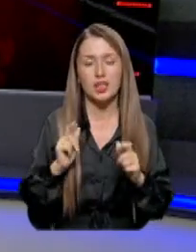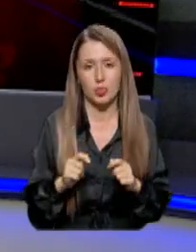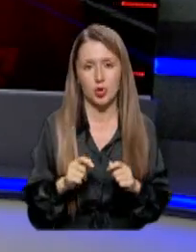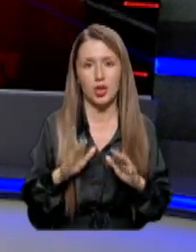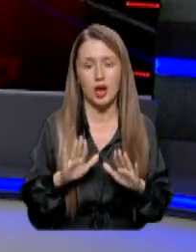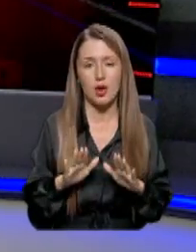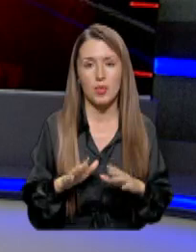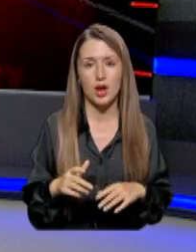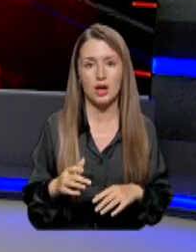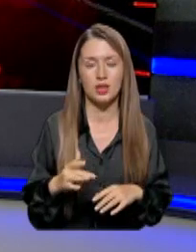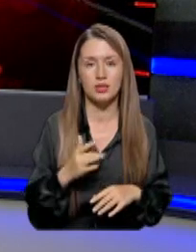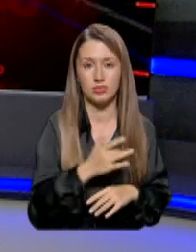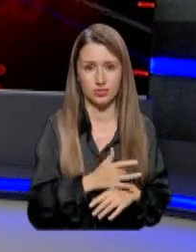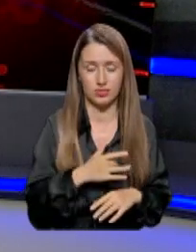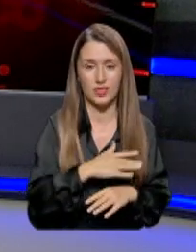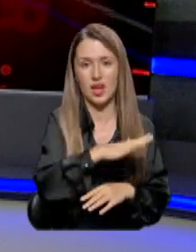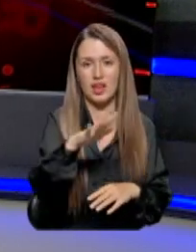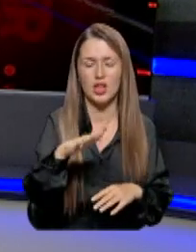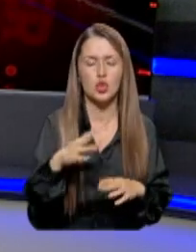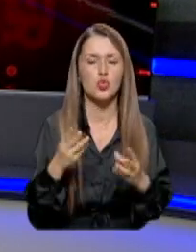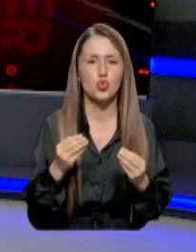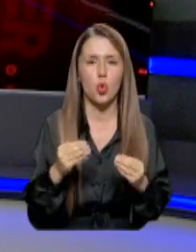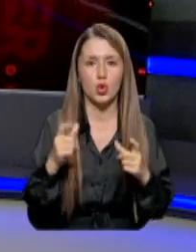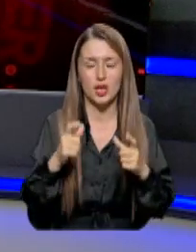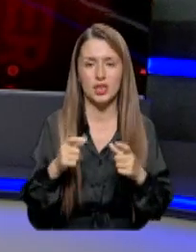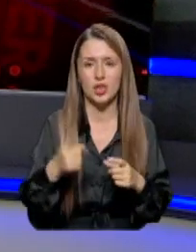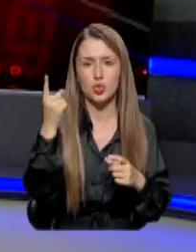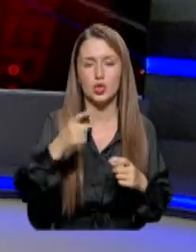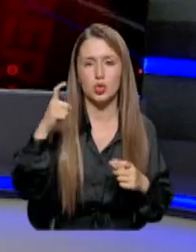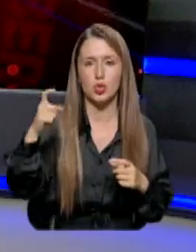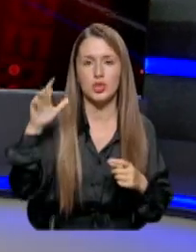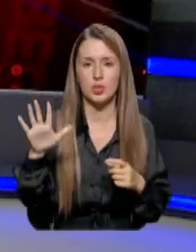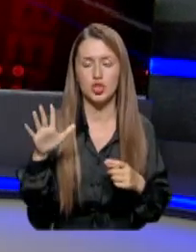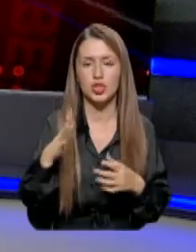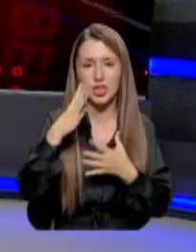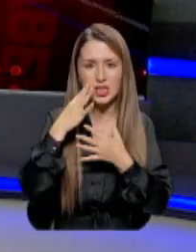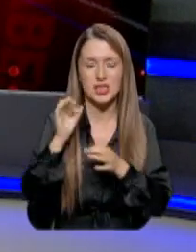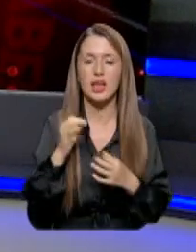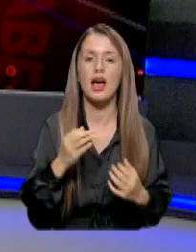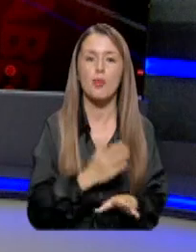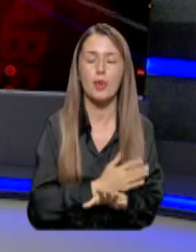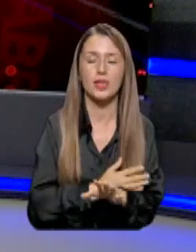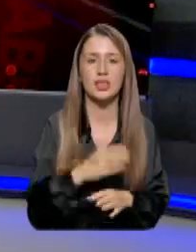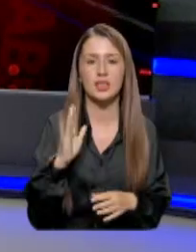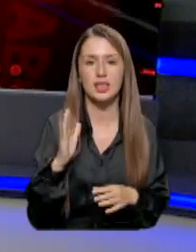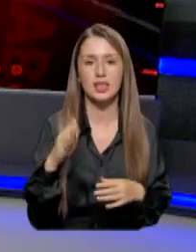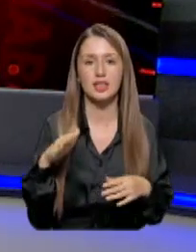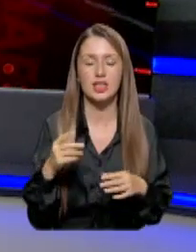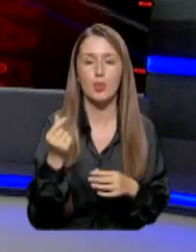Ama yurdun büyük bir çoğunluğunda %90'ında, %95'inde insanlar memleketine gidecek